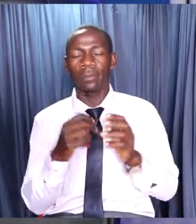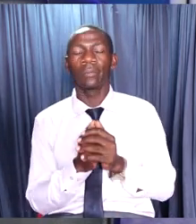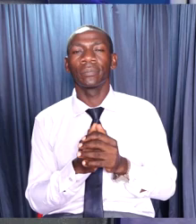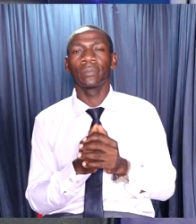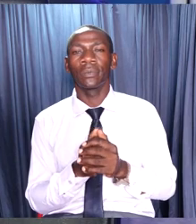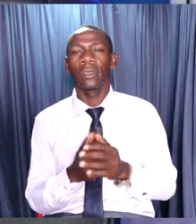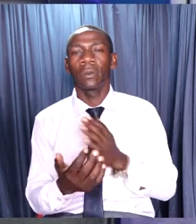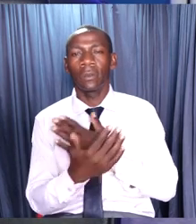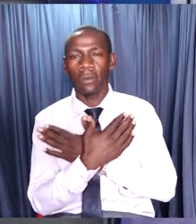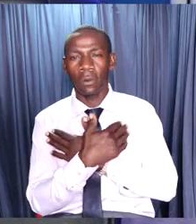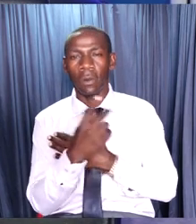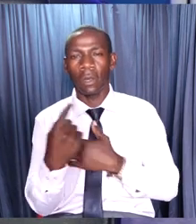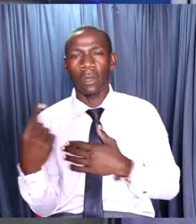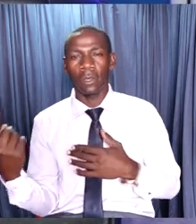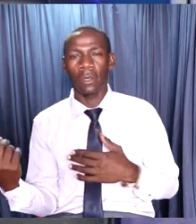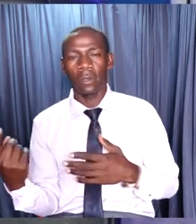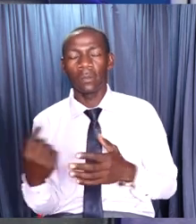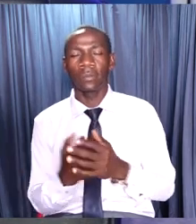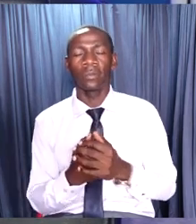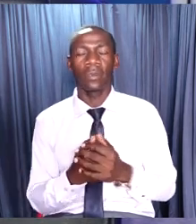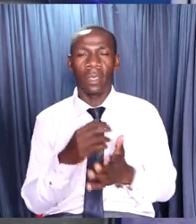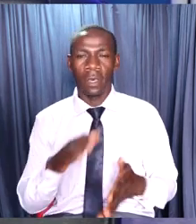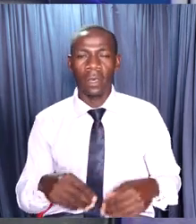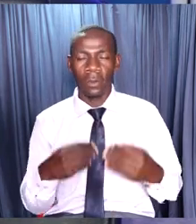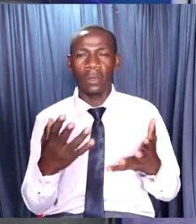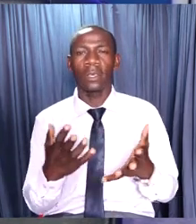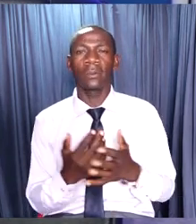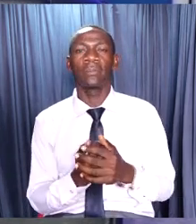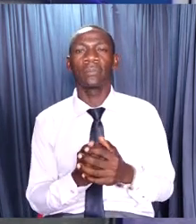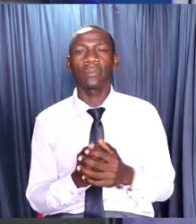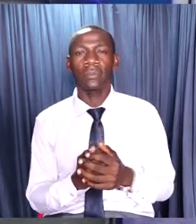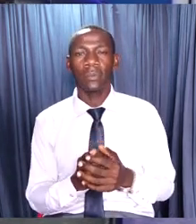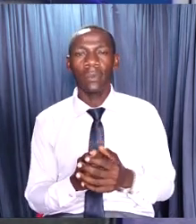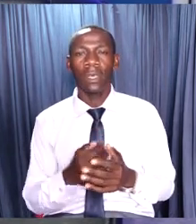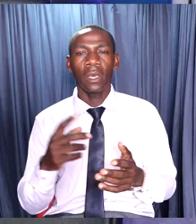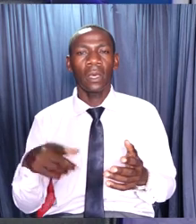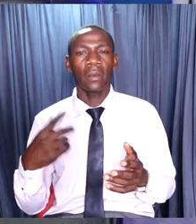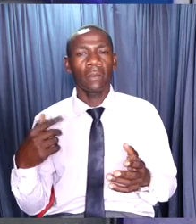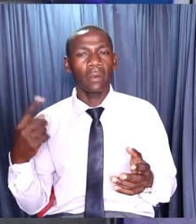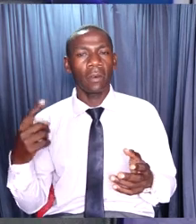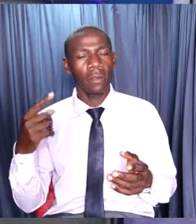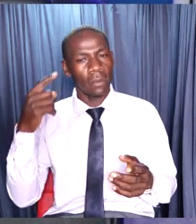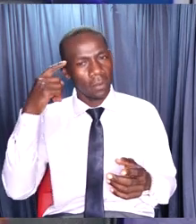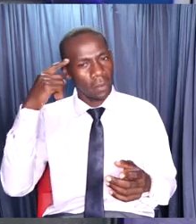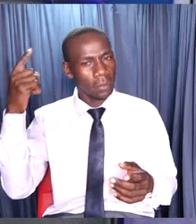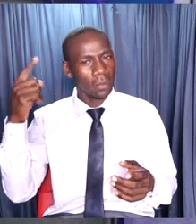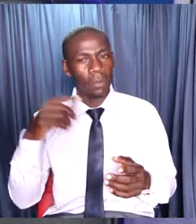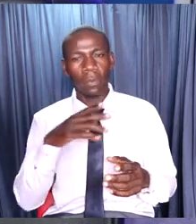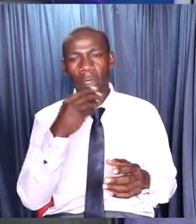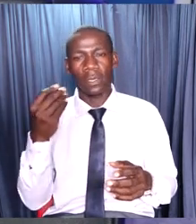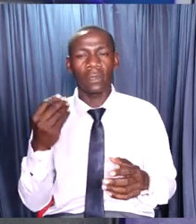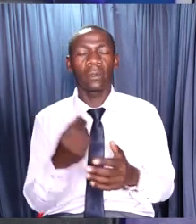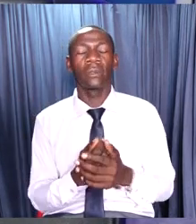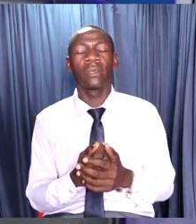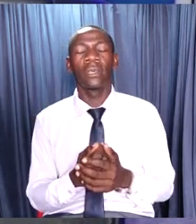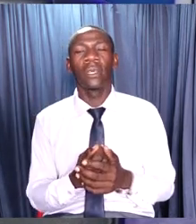peace. Wanapendana. They love one another. Hallelujah. Hallelujah. Kila mmoja anawazia mwenzake mema. Each thinks of the other